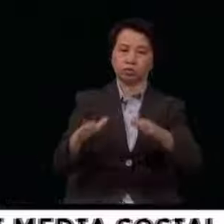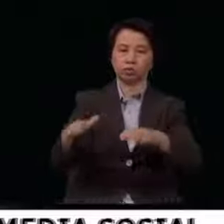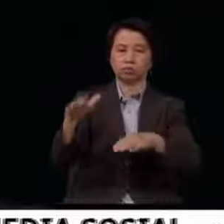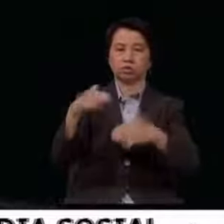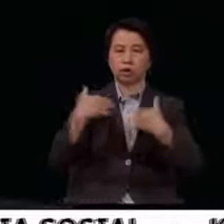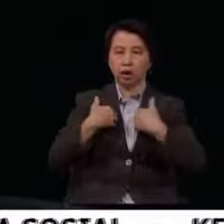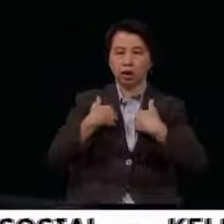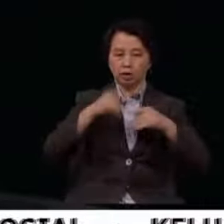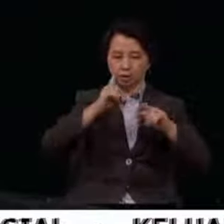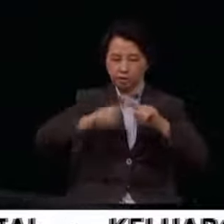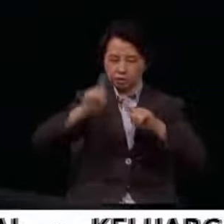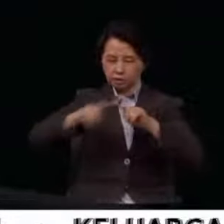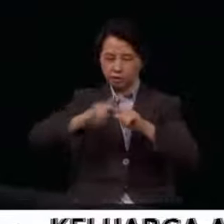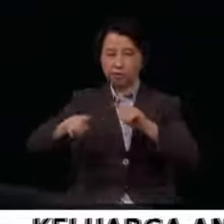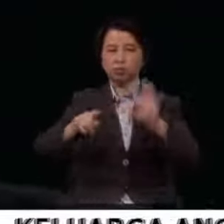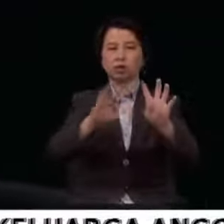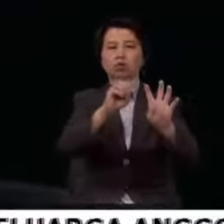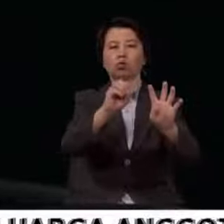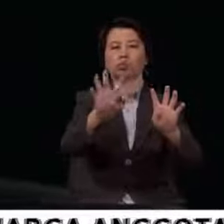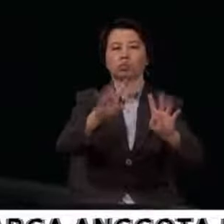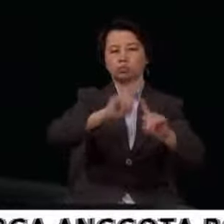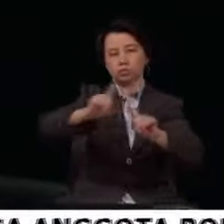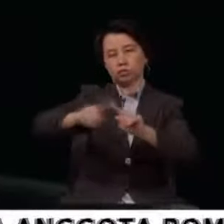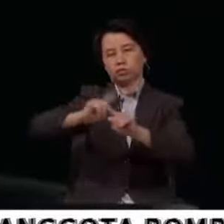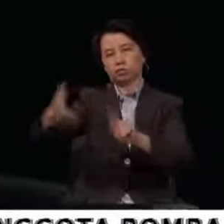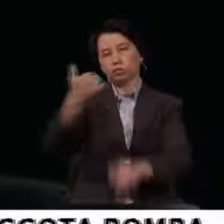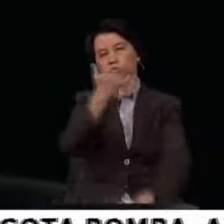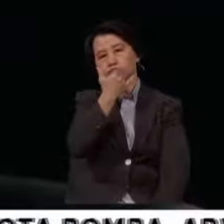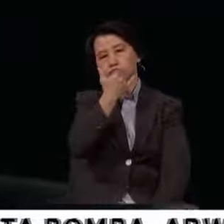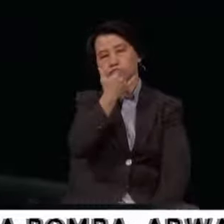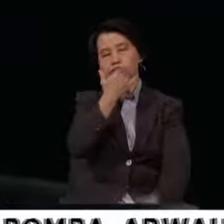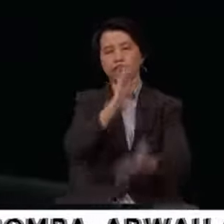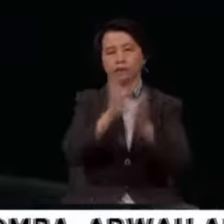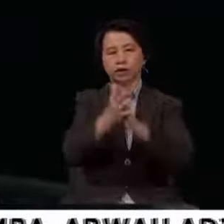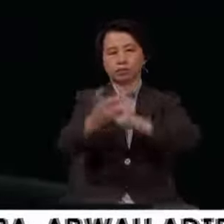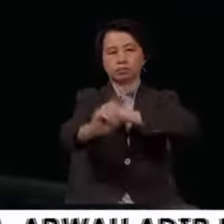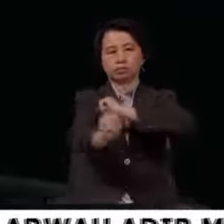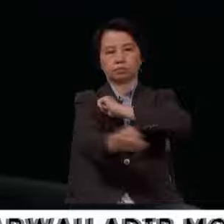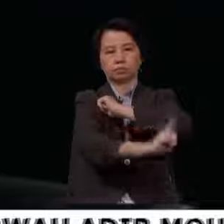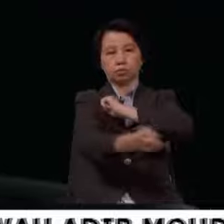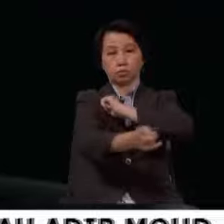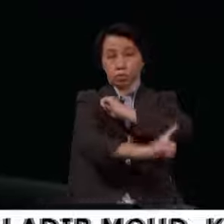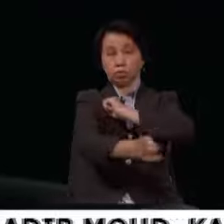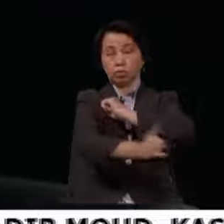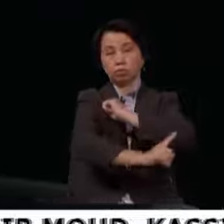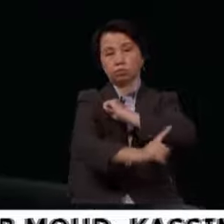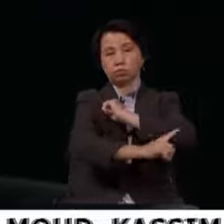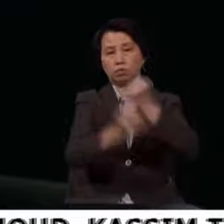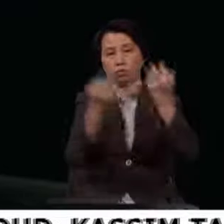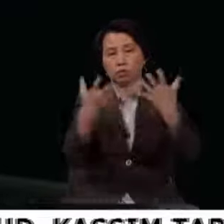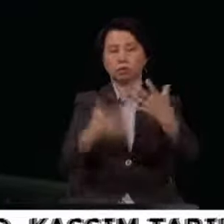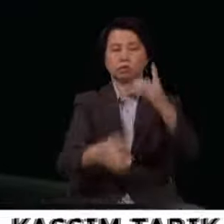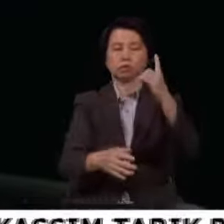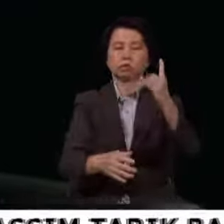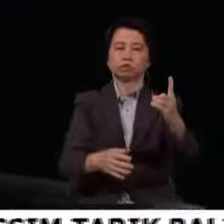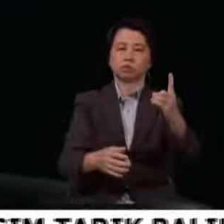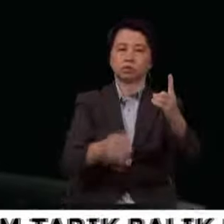udah telah hari kenalkan dan nilai rampasan aha yaitu sebanyak 320